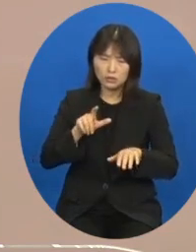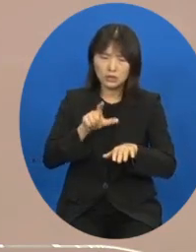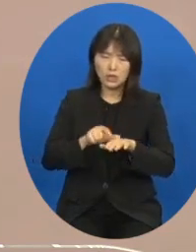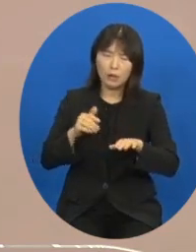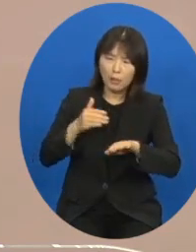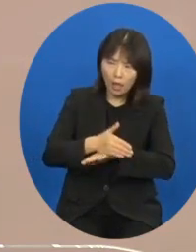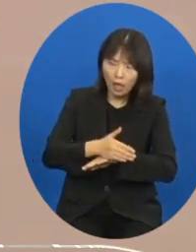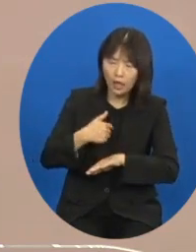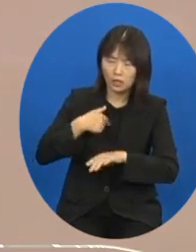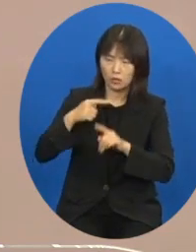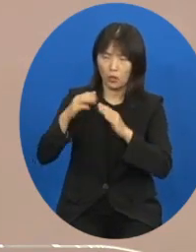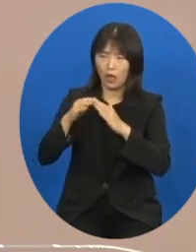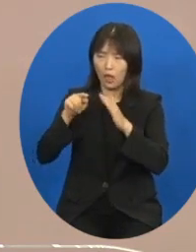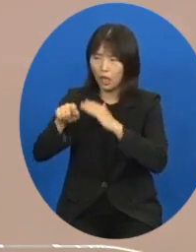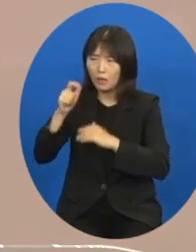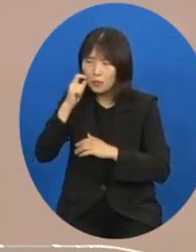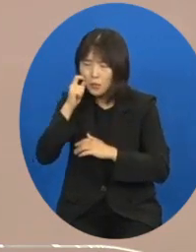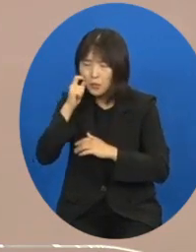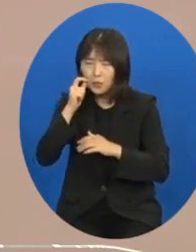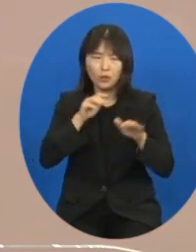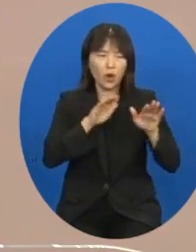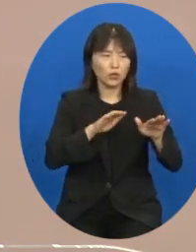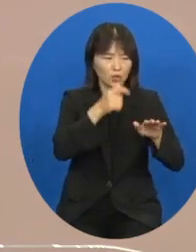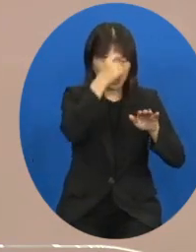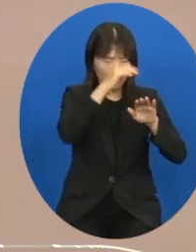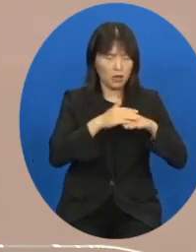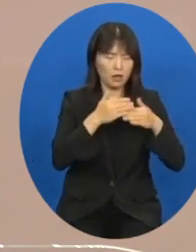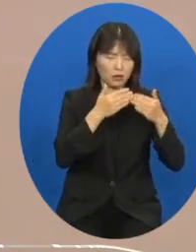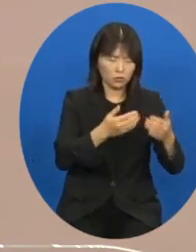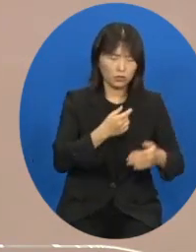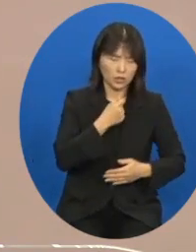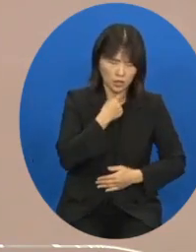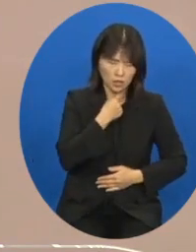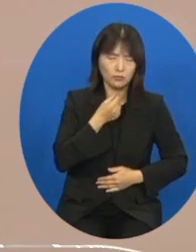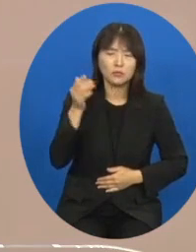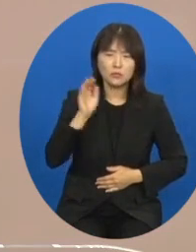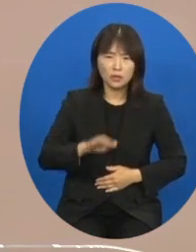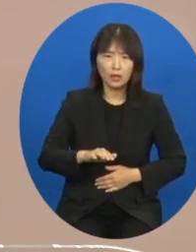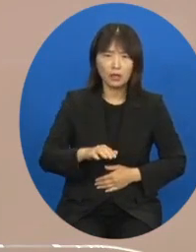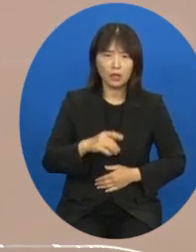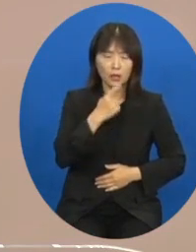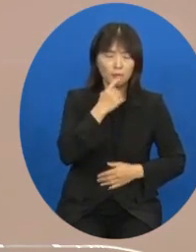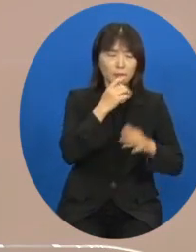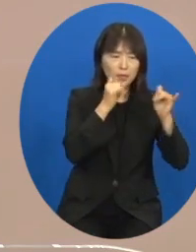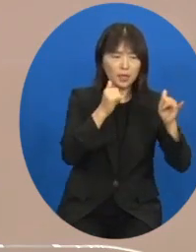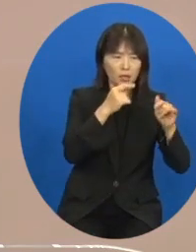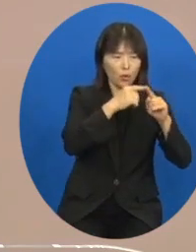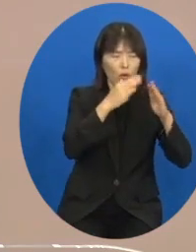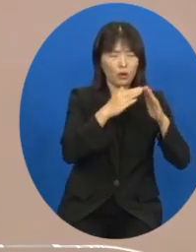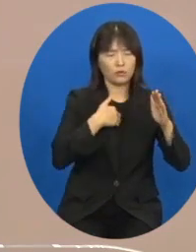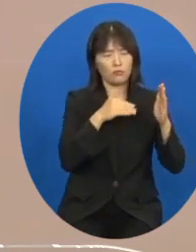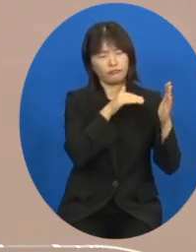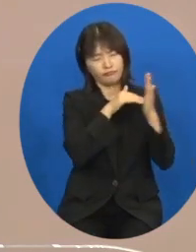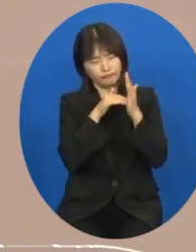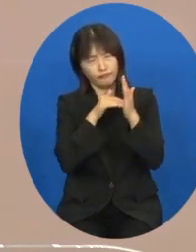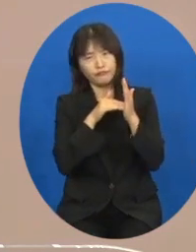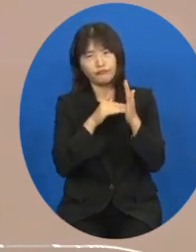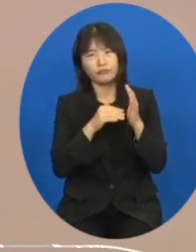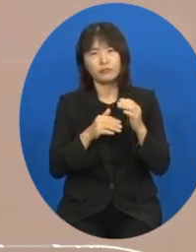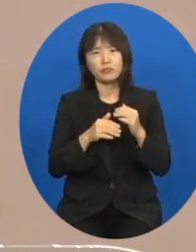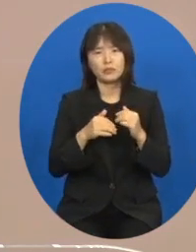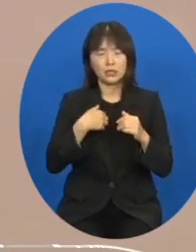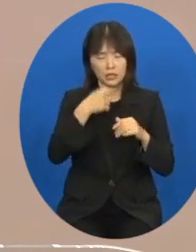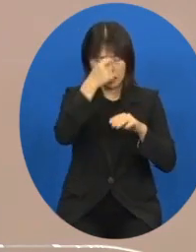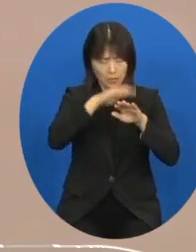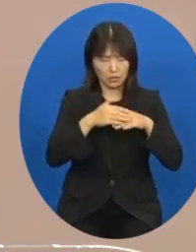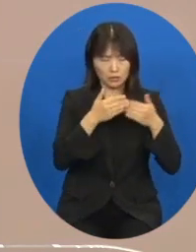늦어서 저희 교회까지 가지 못해서 여기서라도 예배를 드리려고 하는데 이 백인 교회에서 저를 못 들어오게 해서 제가 예배를